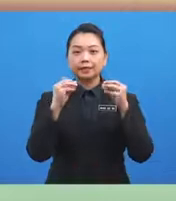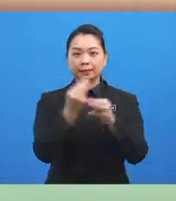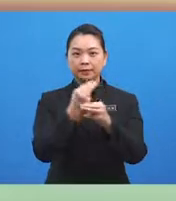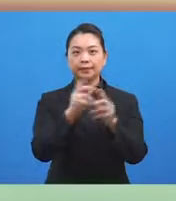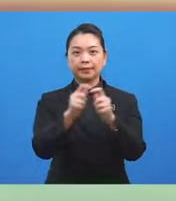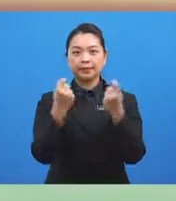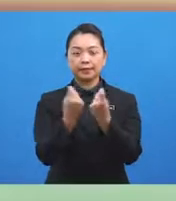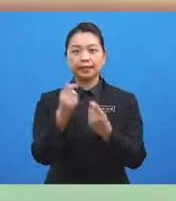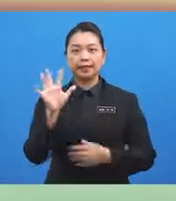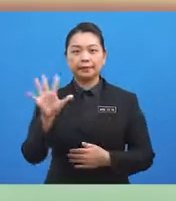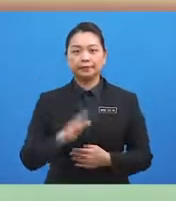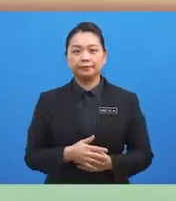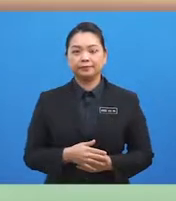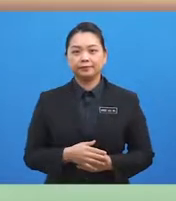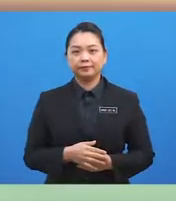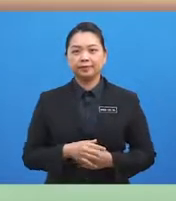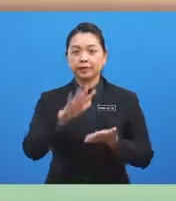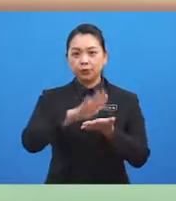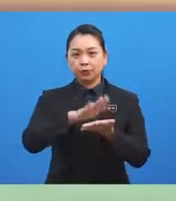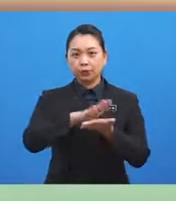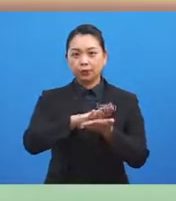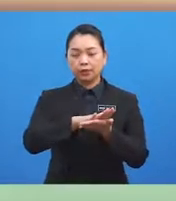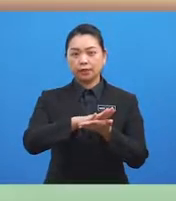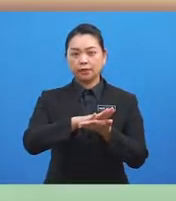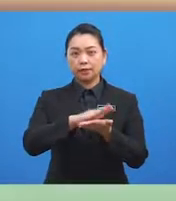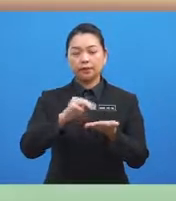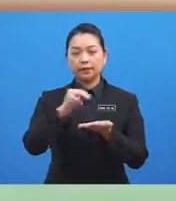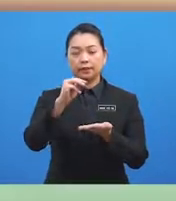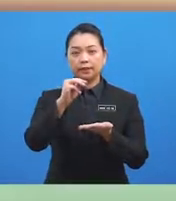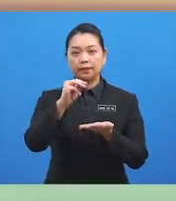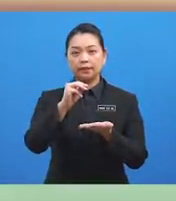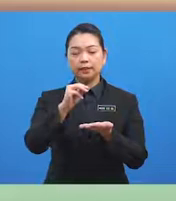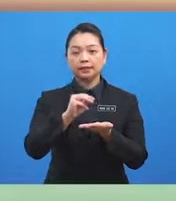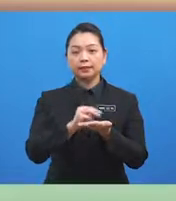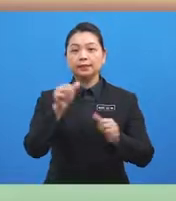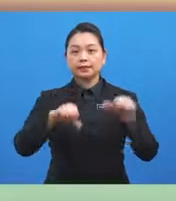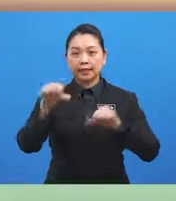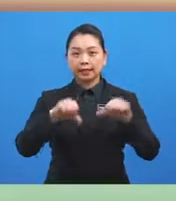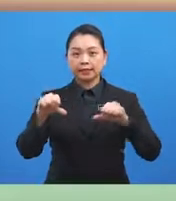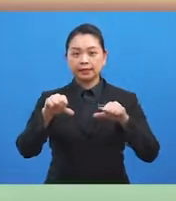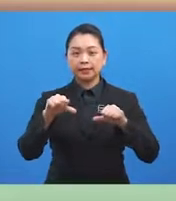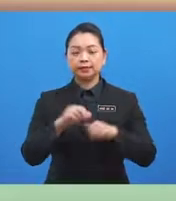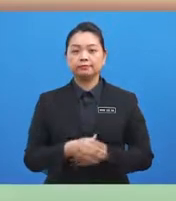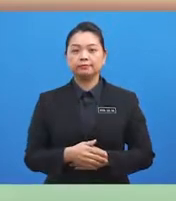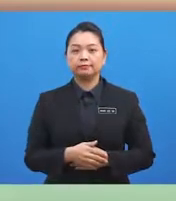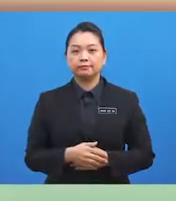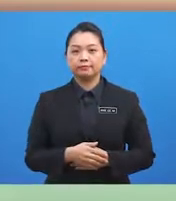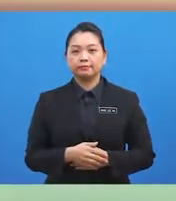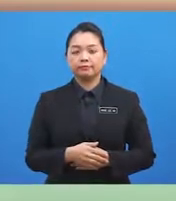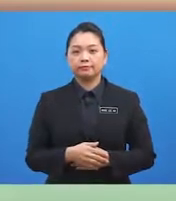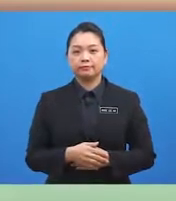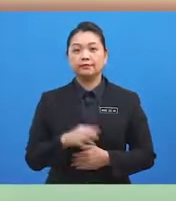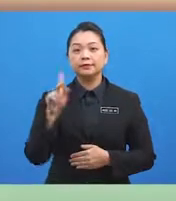tingkatan 5 di sekolah menengah Integrasi Sains Tafis Majlis Agama Islam